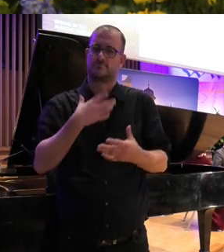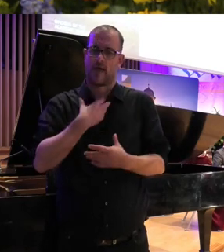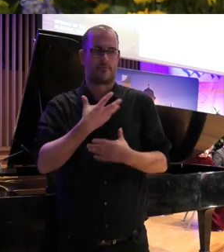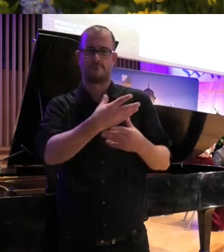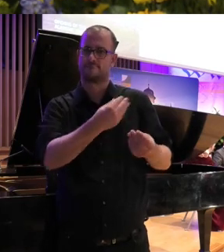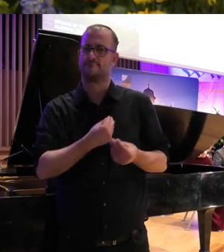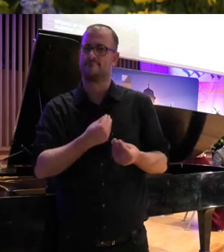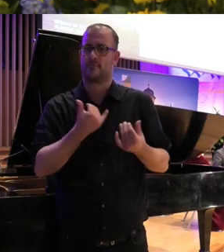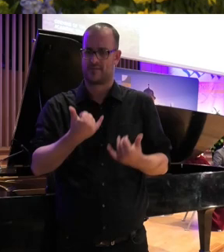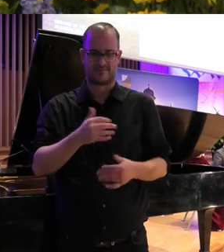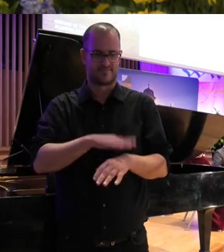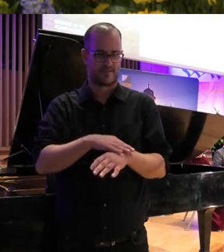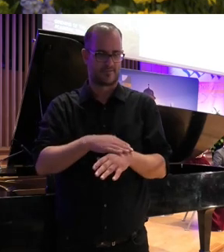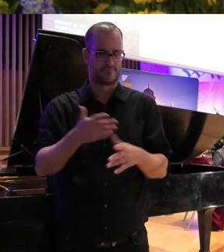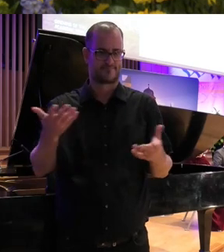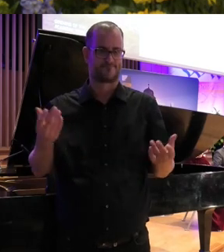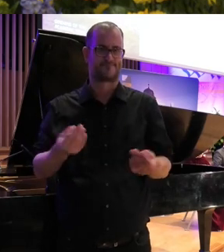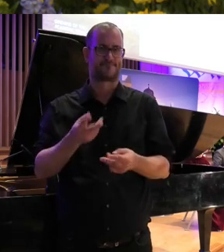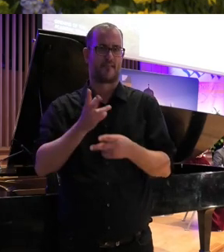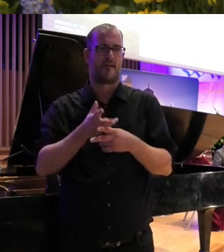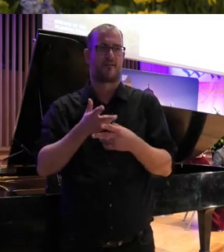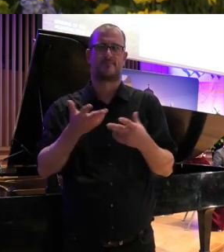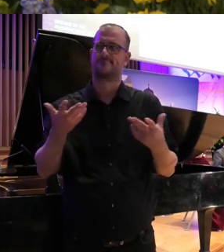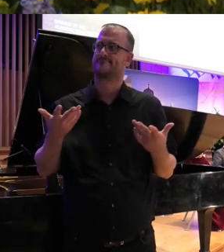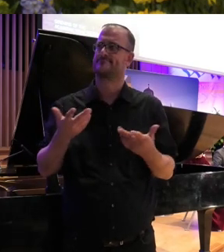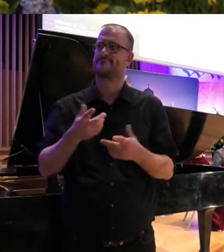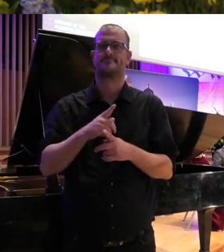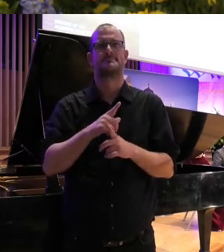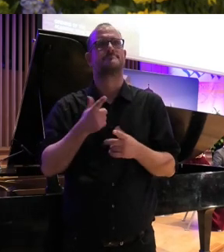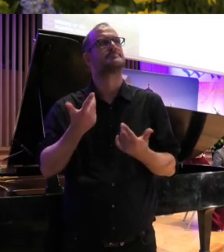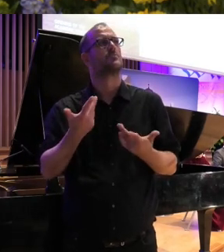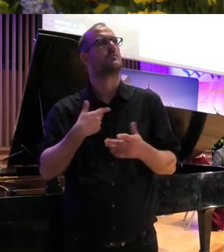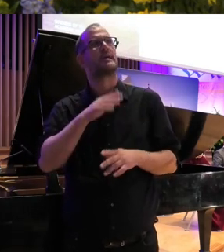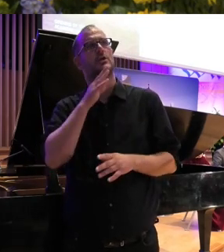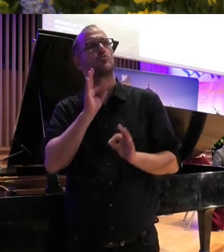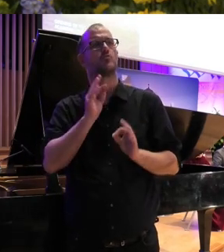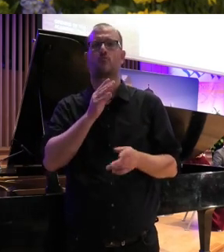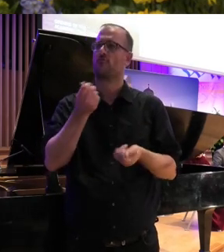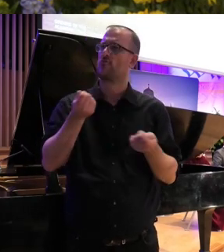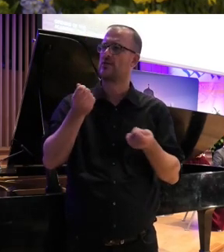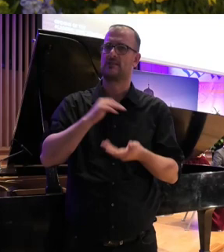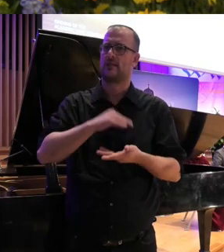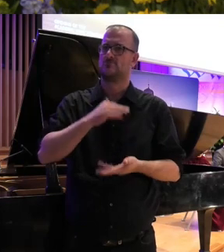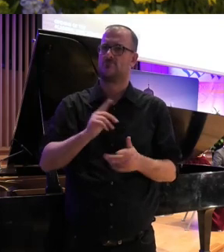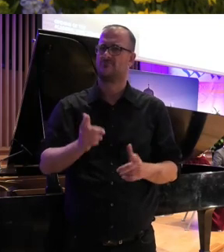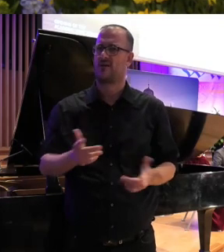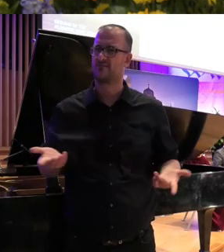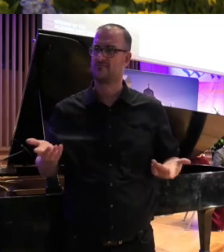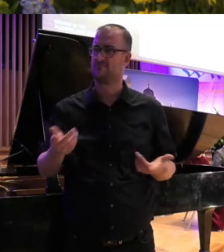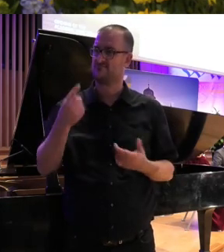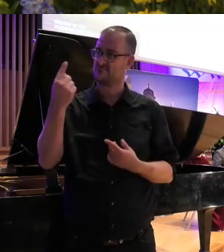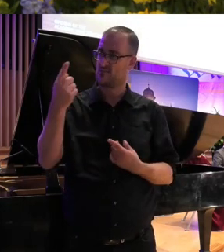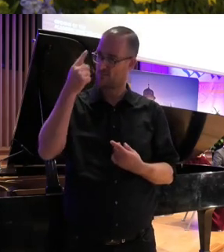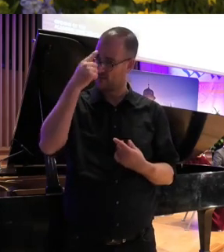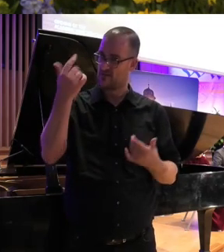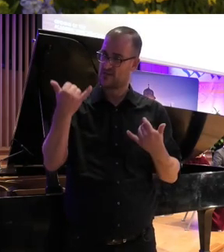einer Zeit, in der wir eigentlich jetzt nicht die besten finanziellen Ressourcen haben. Denken Sie dann, dass